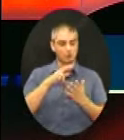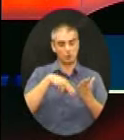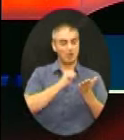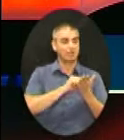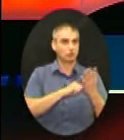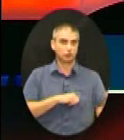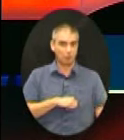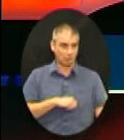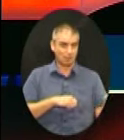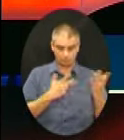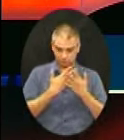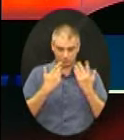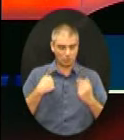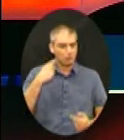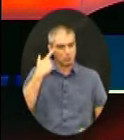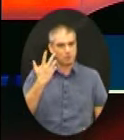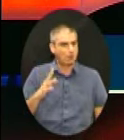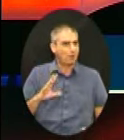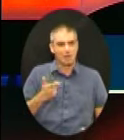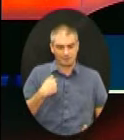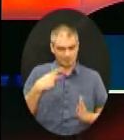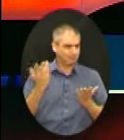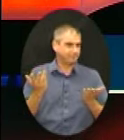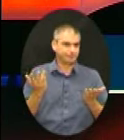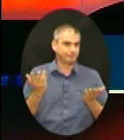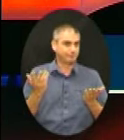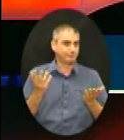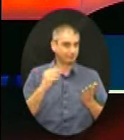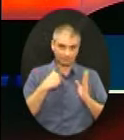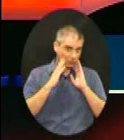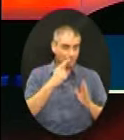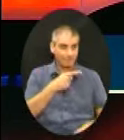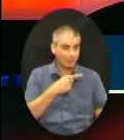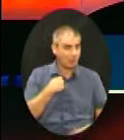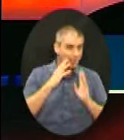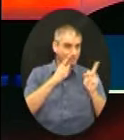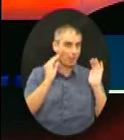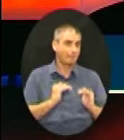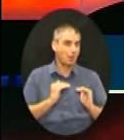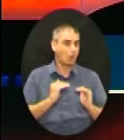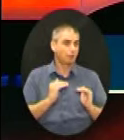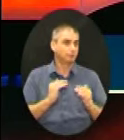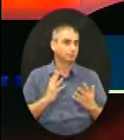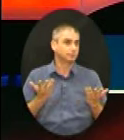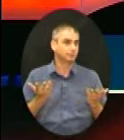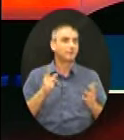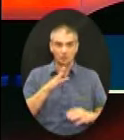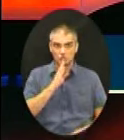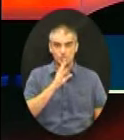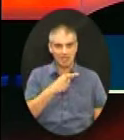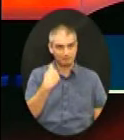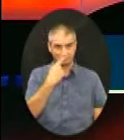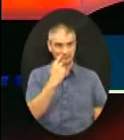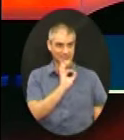שלך א בבירור אני יודע אז למה אני מה אני אקרא ני לא אאמין לך אמין לך פחות יש בעיה עם